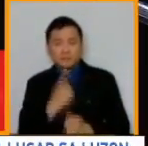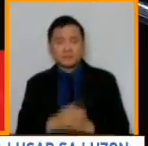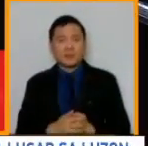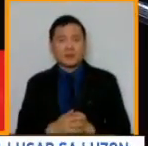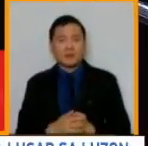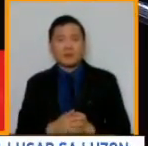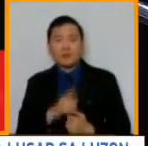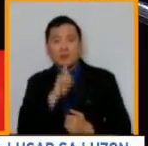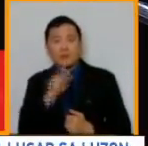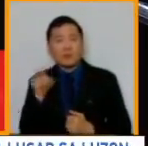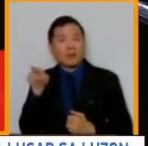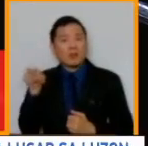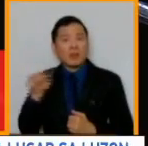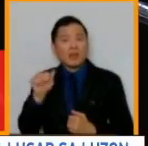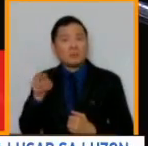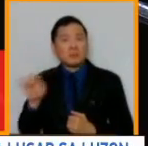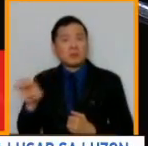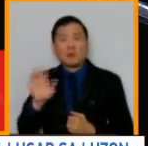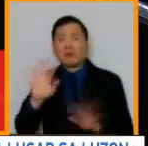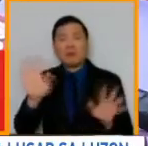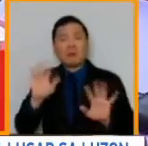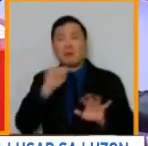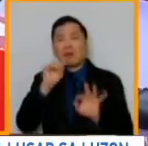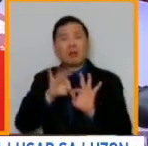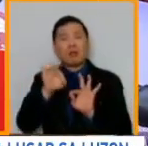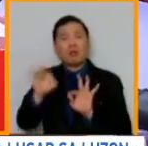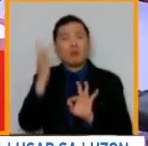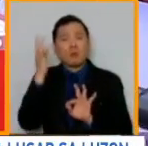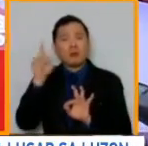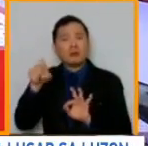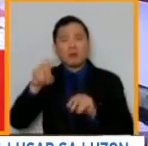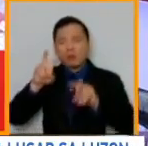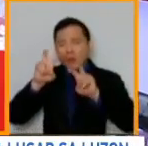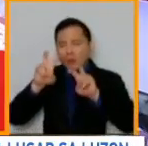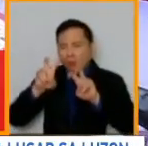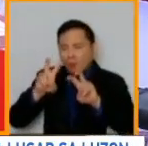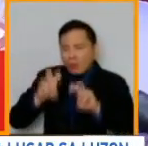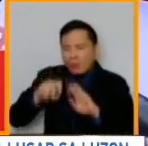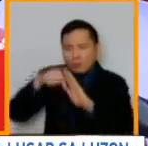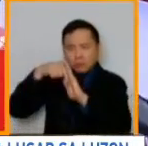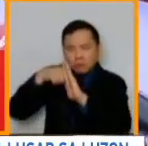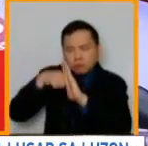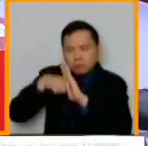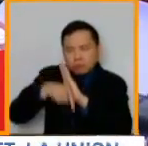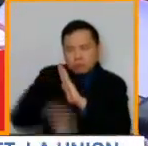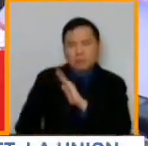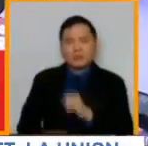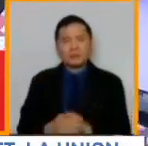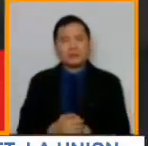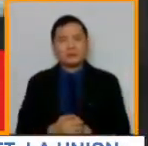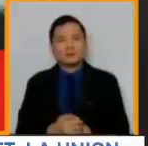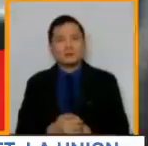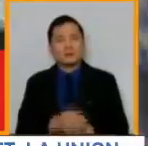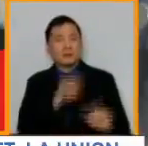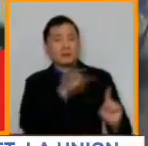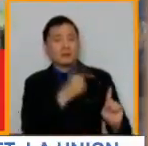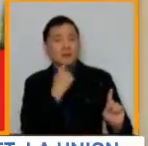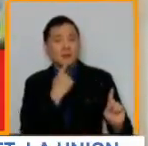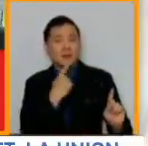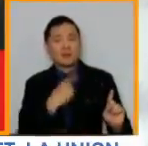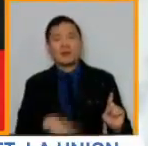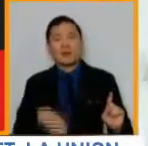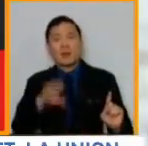desisyon dahil kailangan niya itong pag-aralan mabuti. Muling iginit ni Guanzon, makikinabang din umano si Marcos kung